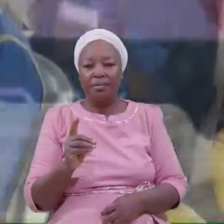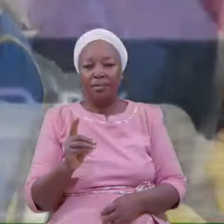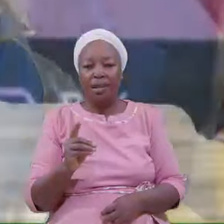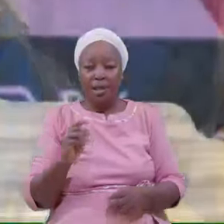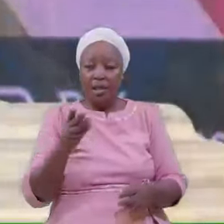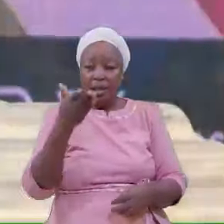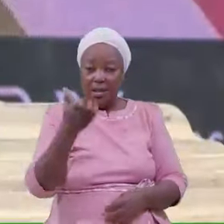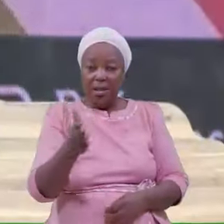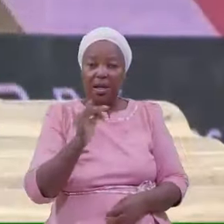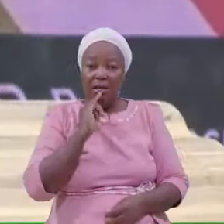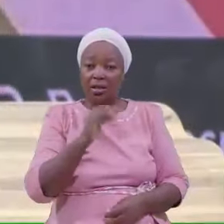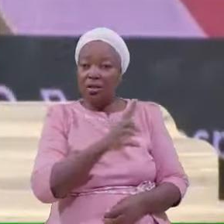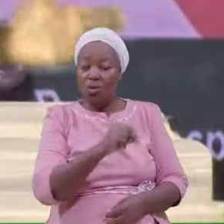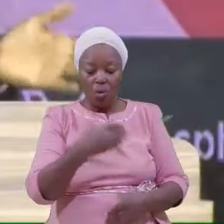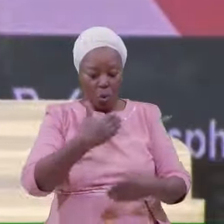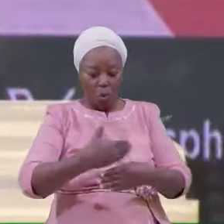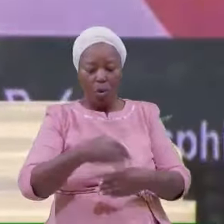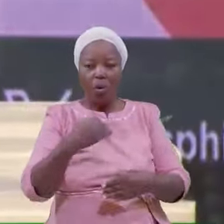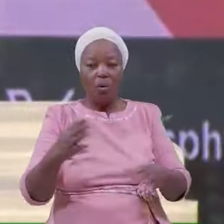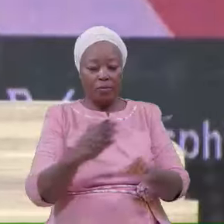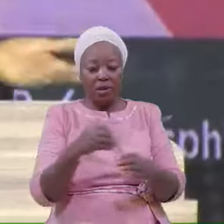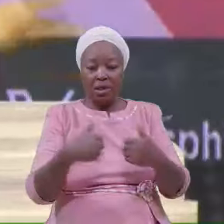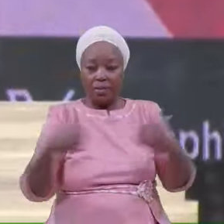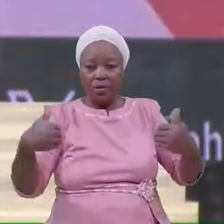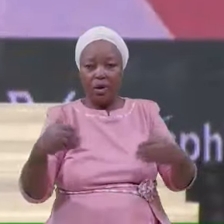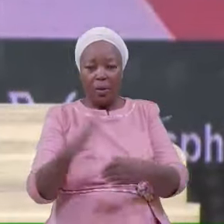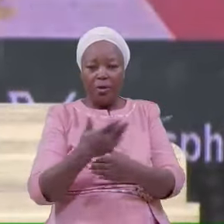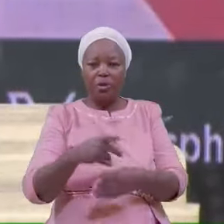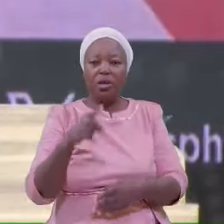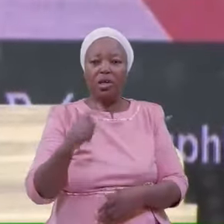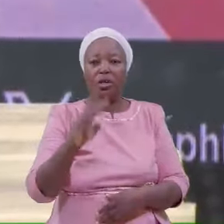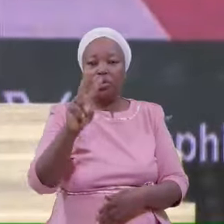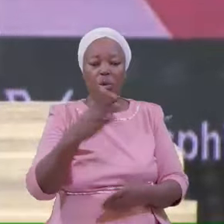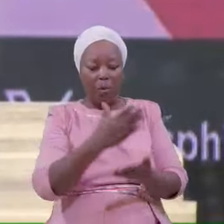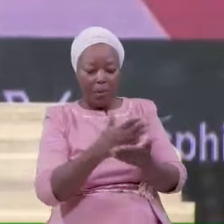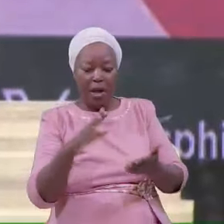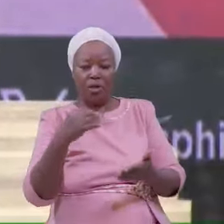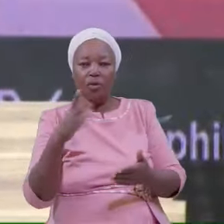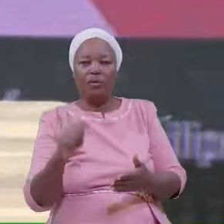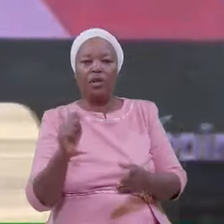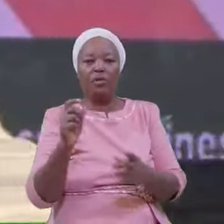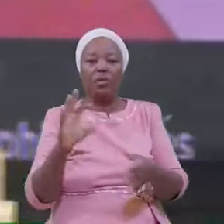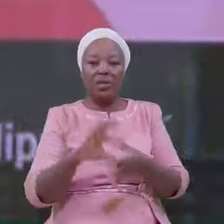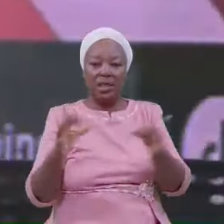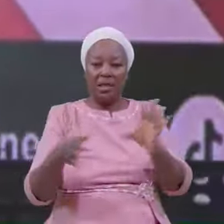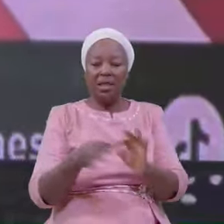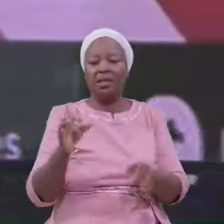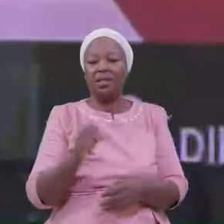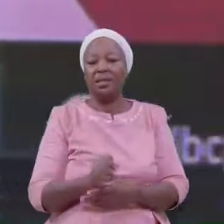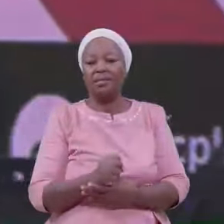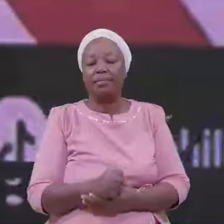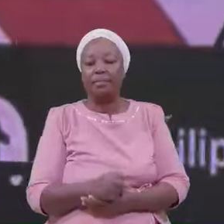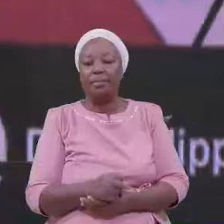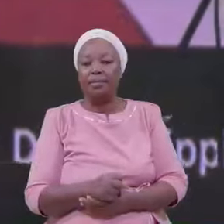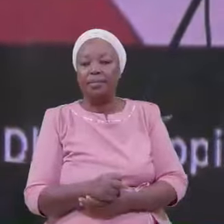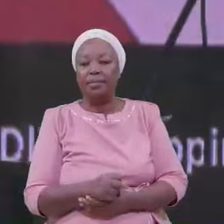of demarcation between the two parts of the sentence. Ito ay dalawang bahagi na